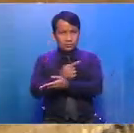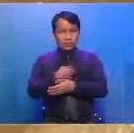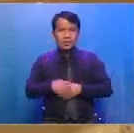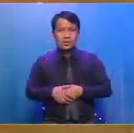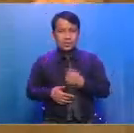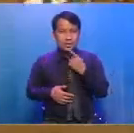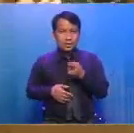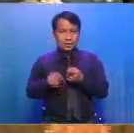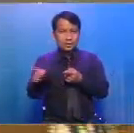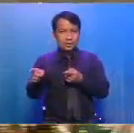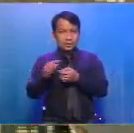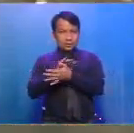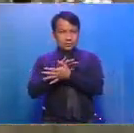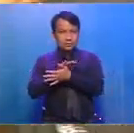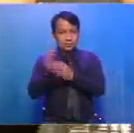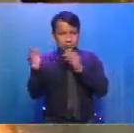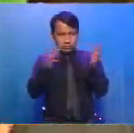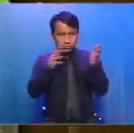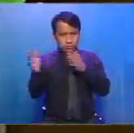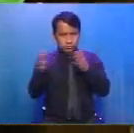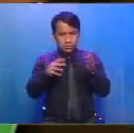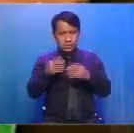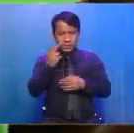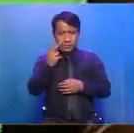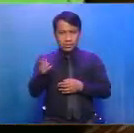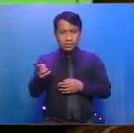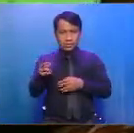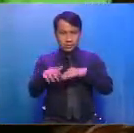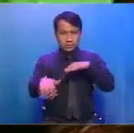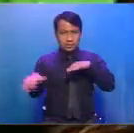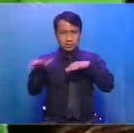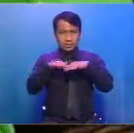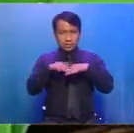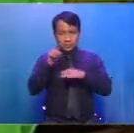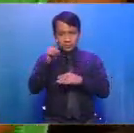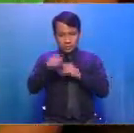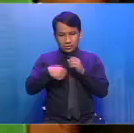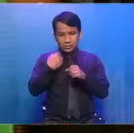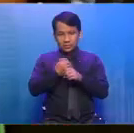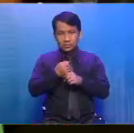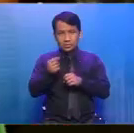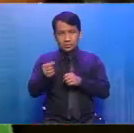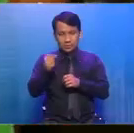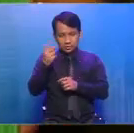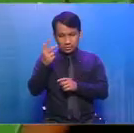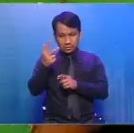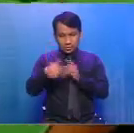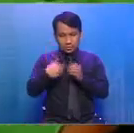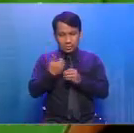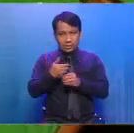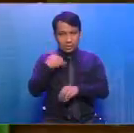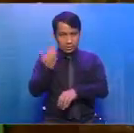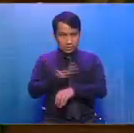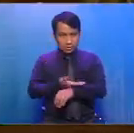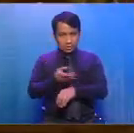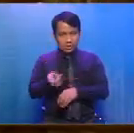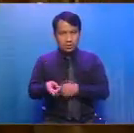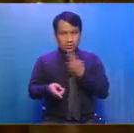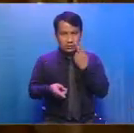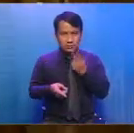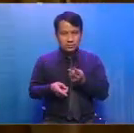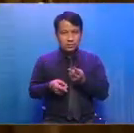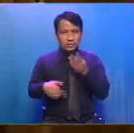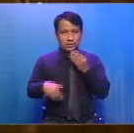Sa gitna ng pananalasa ng bagyo, dito niya ipinato ang isang taong gulang at tatlong taong gulang na mga anak. Dito rin